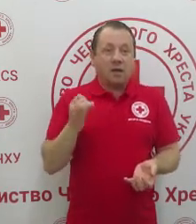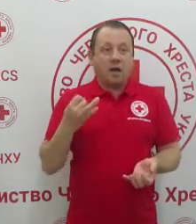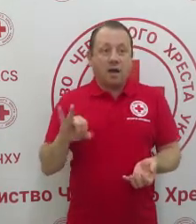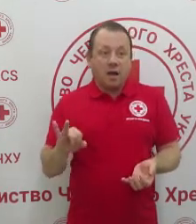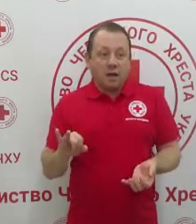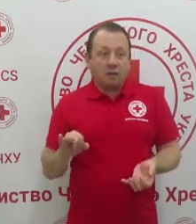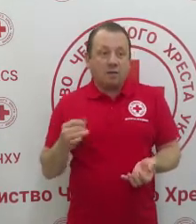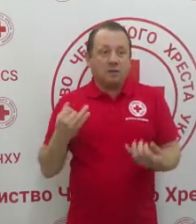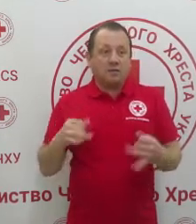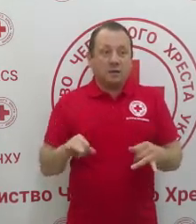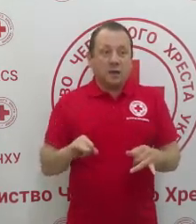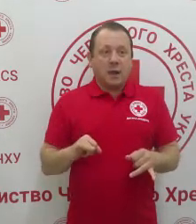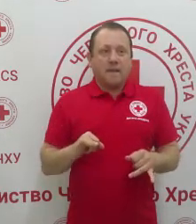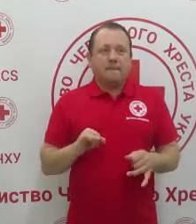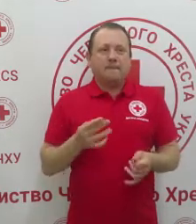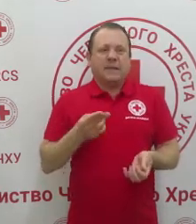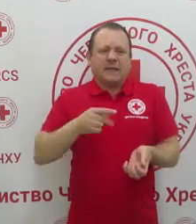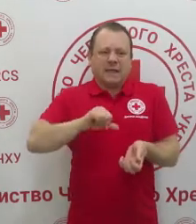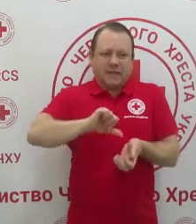Ай-яй-яй-яй!